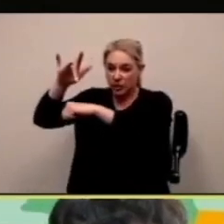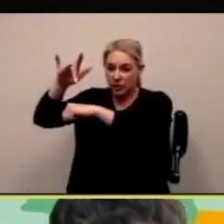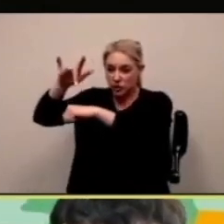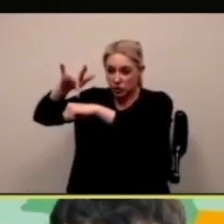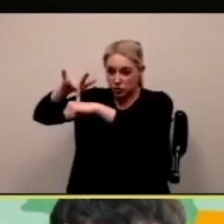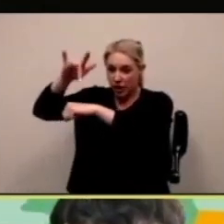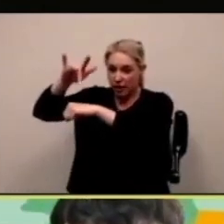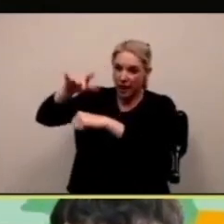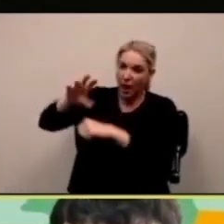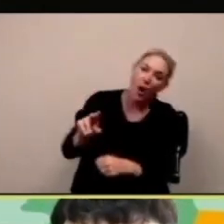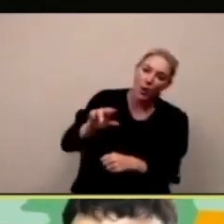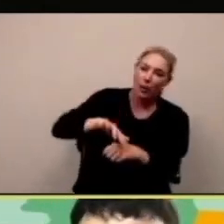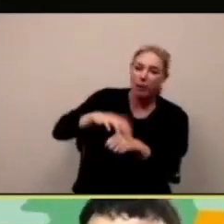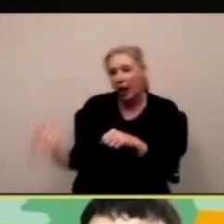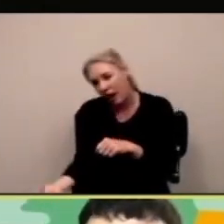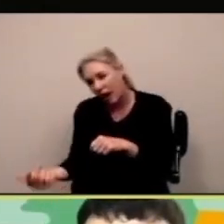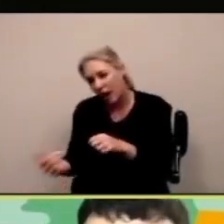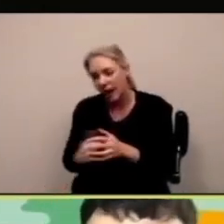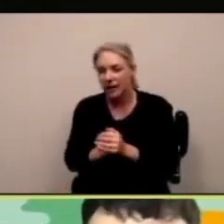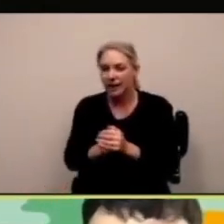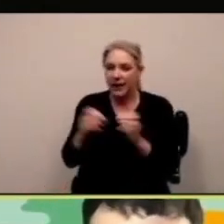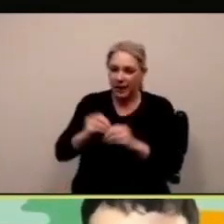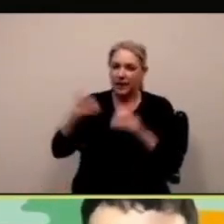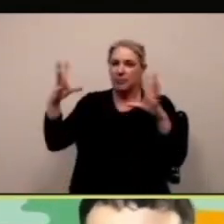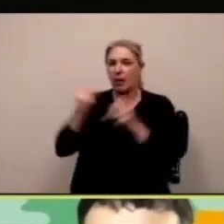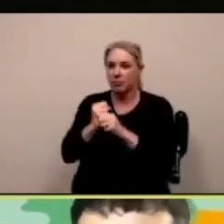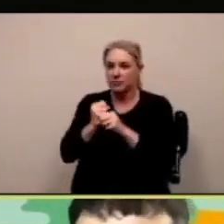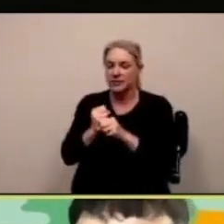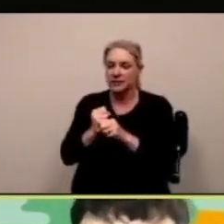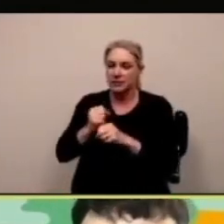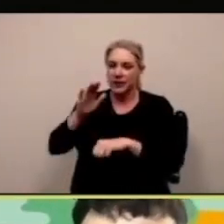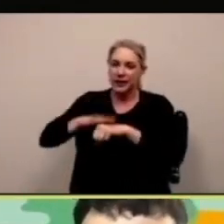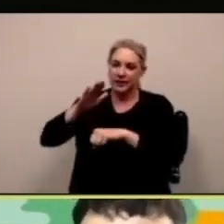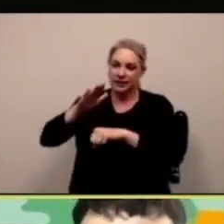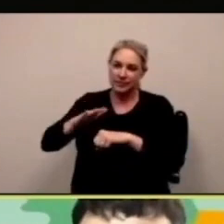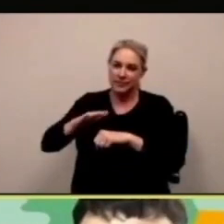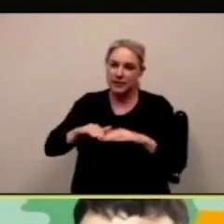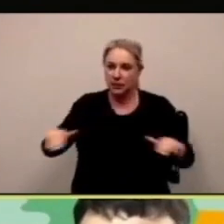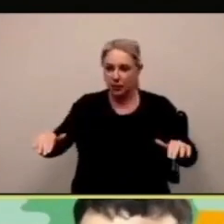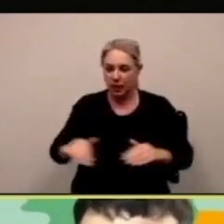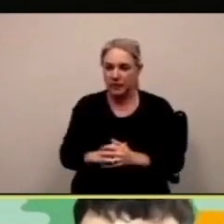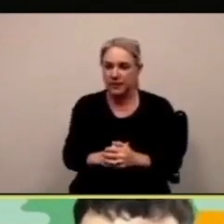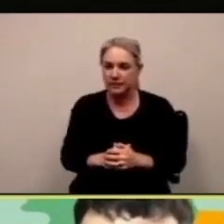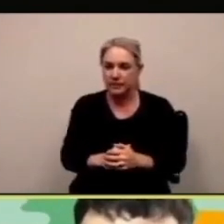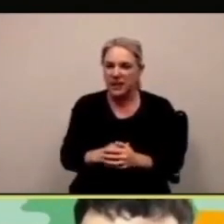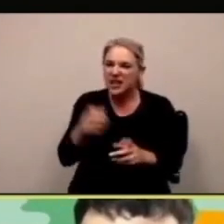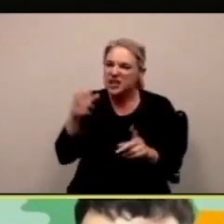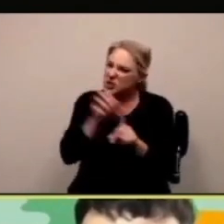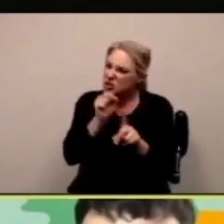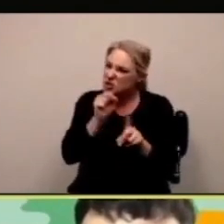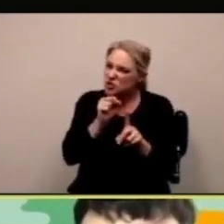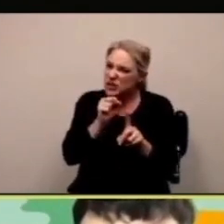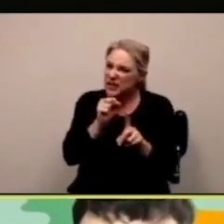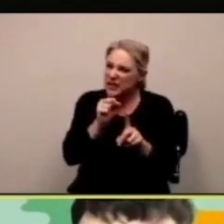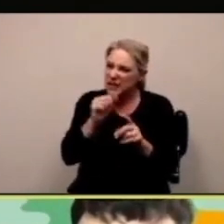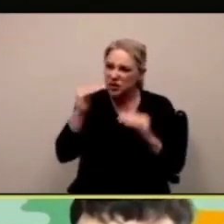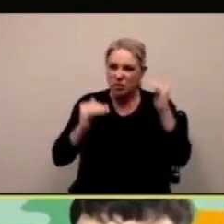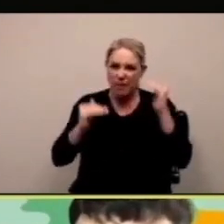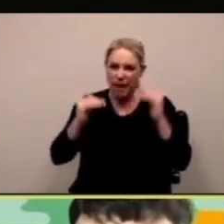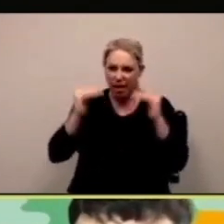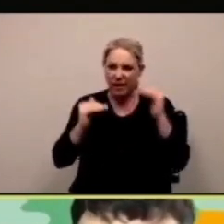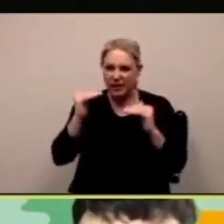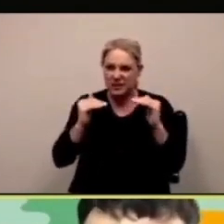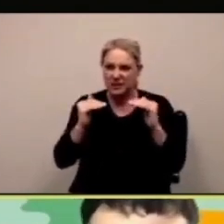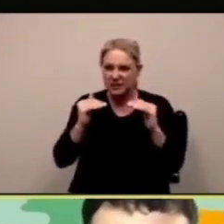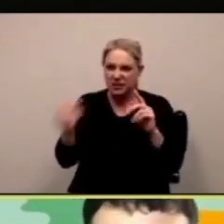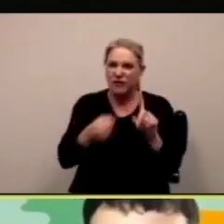この後タワーをあと倒すダルマ崩し的なものですけど今申し上げたそういう摩擦がないためにあと不安定な状態が